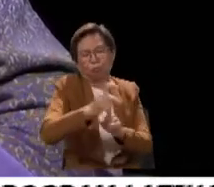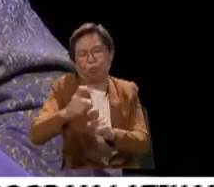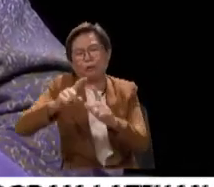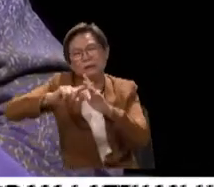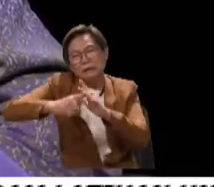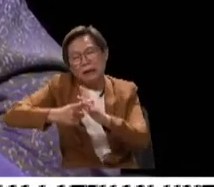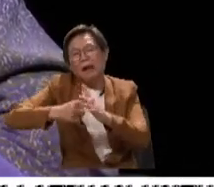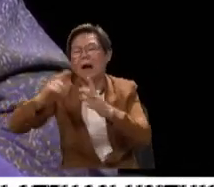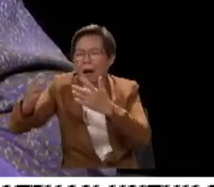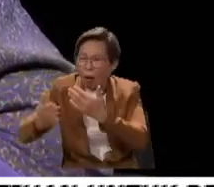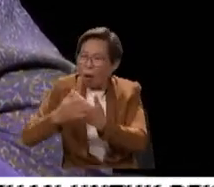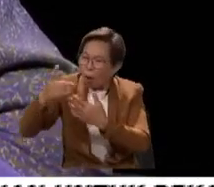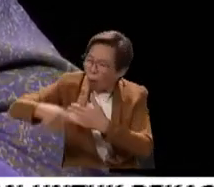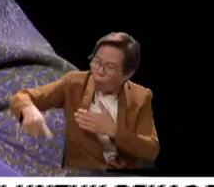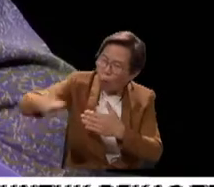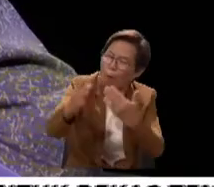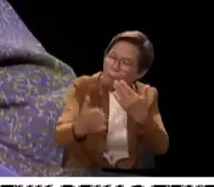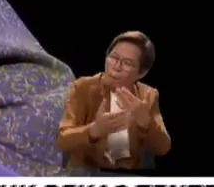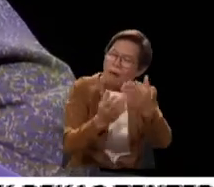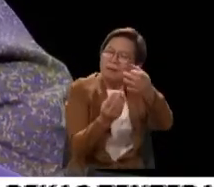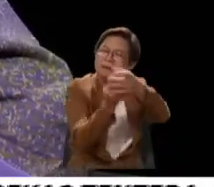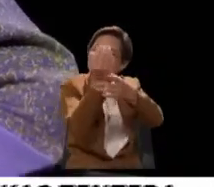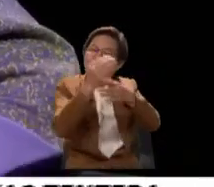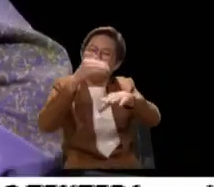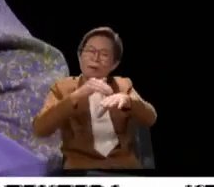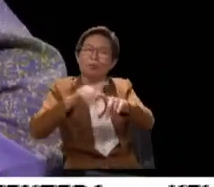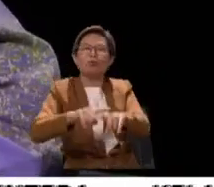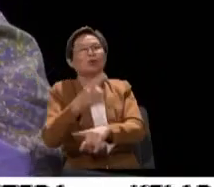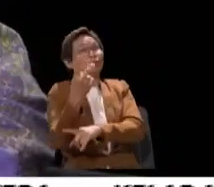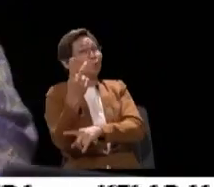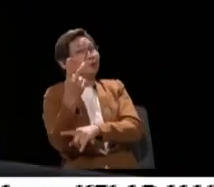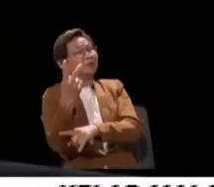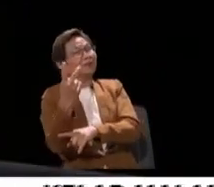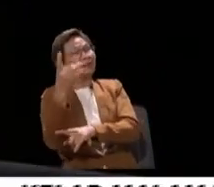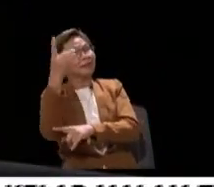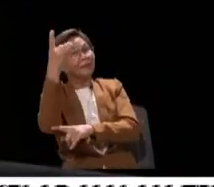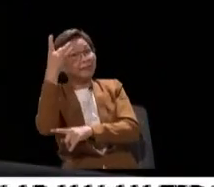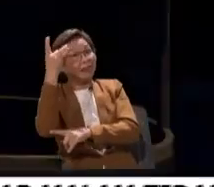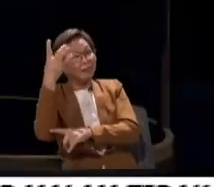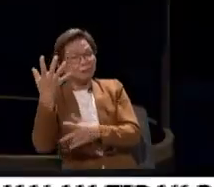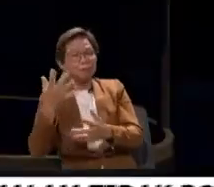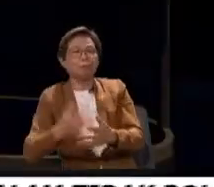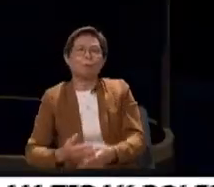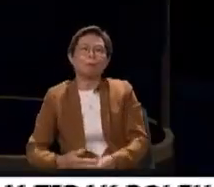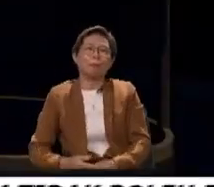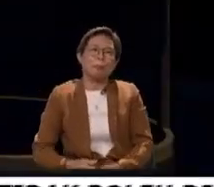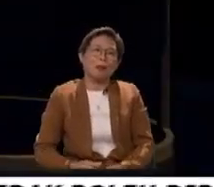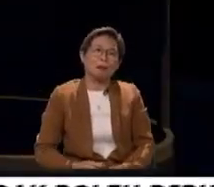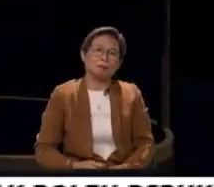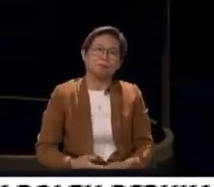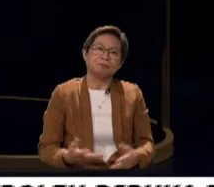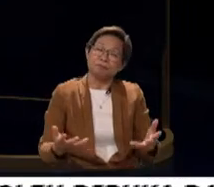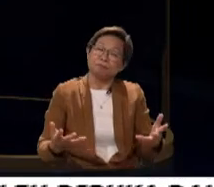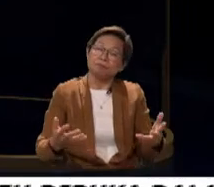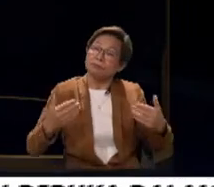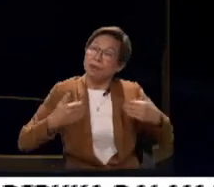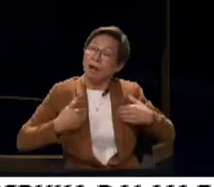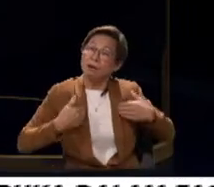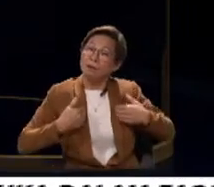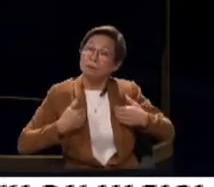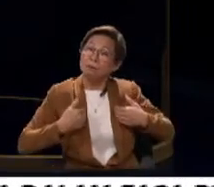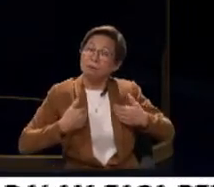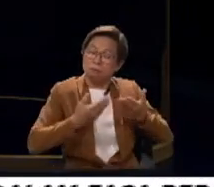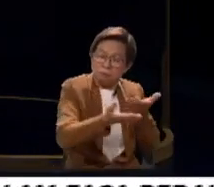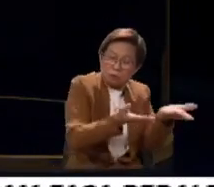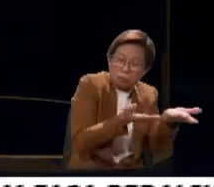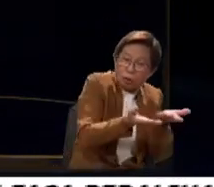boleh mula balik menanam dan sebaganya pada bulan dua insya-allah selain daripada dalam bentuk berkenaan ada selenggaraan